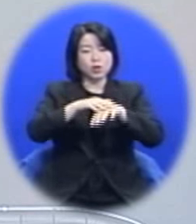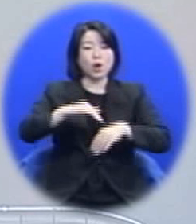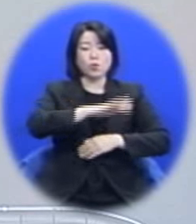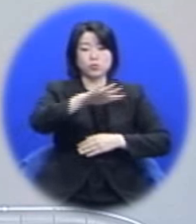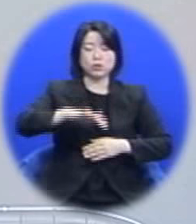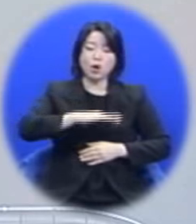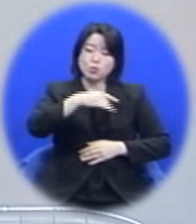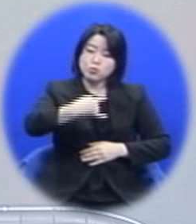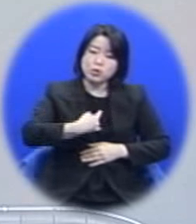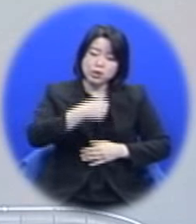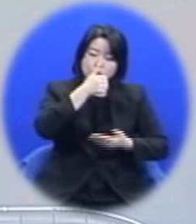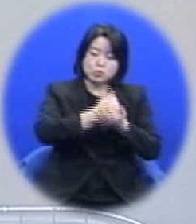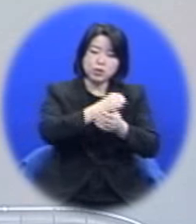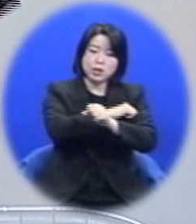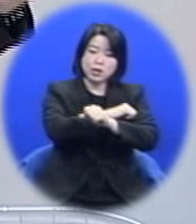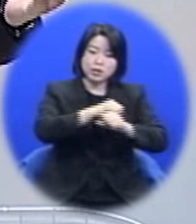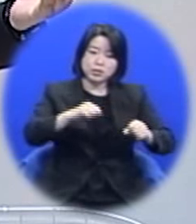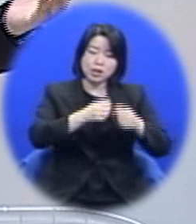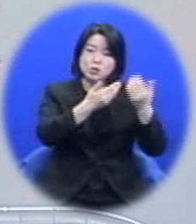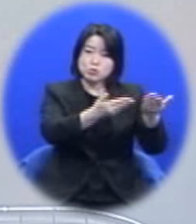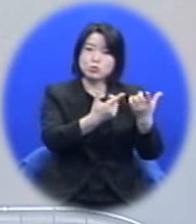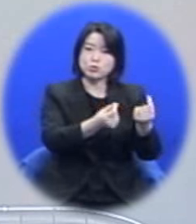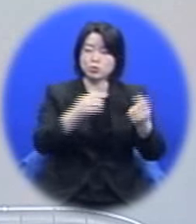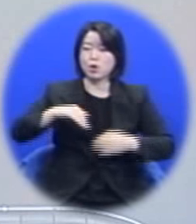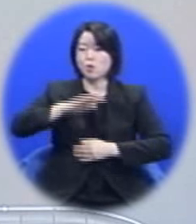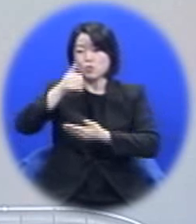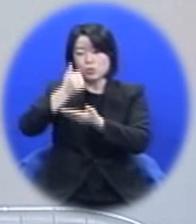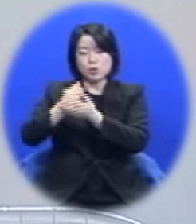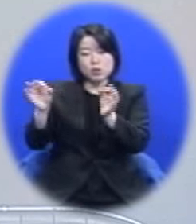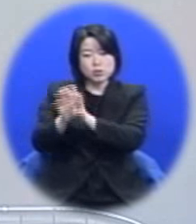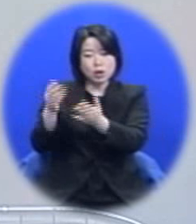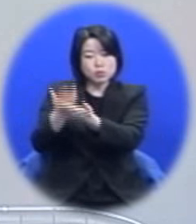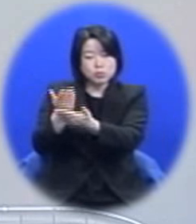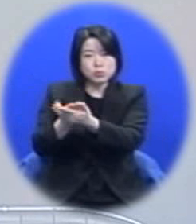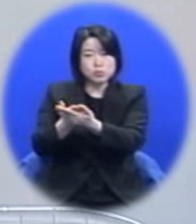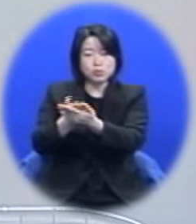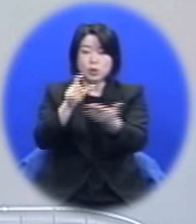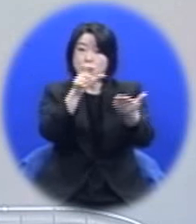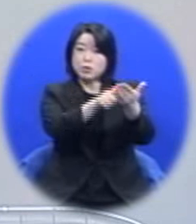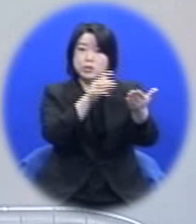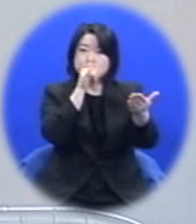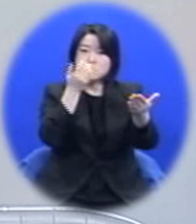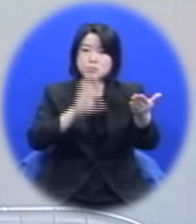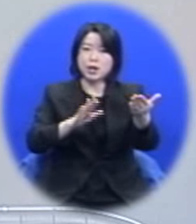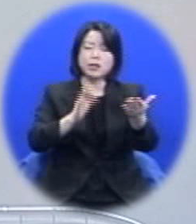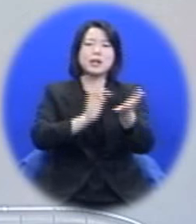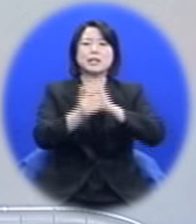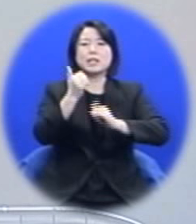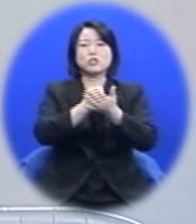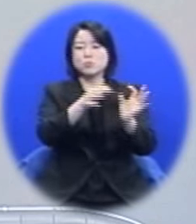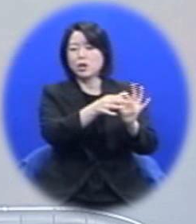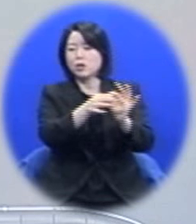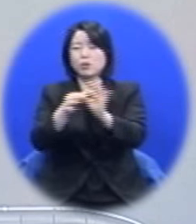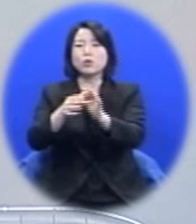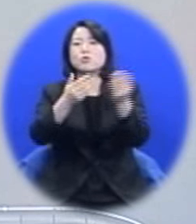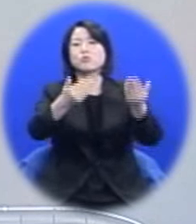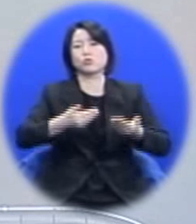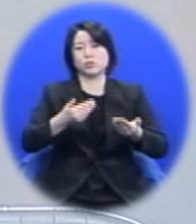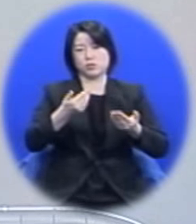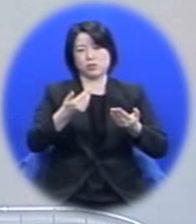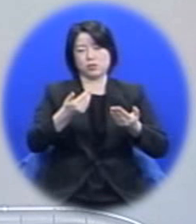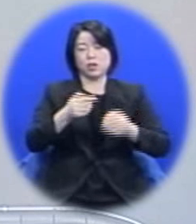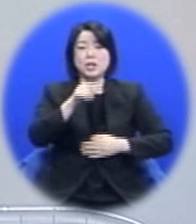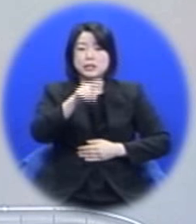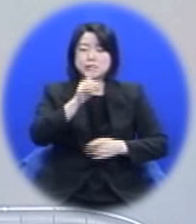자를 사하여 준 것처럼 우리 죄를 사하여 주옵시고 이렇게 되어 있지만 이건 예수님이 그렇게 연결시키신 거예요. 그